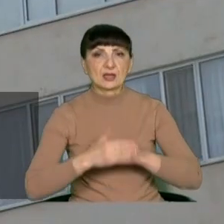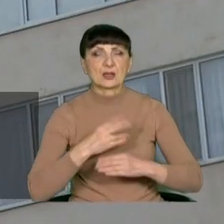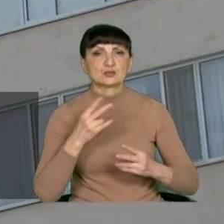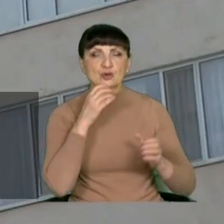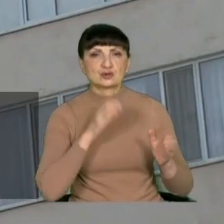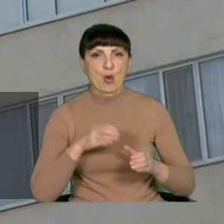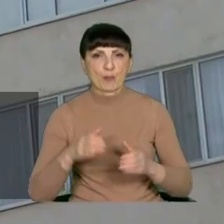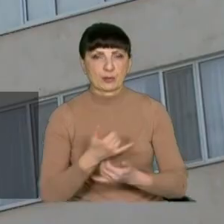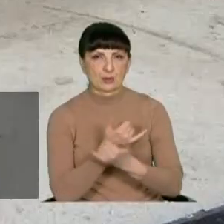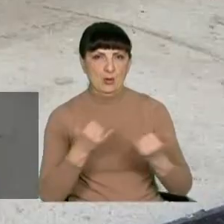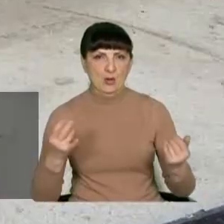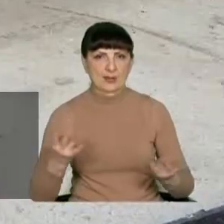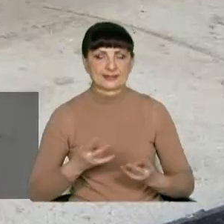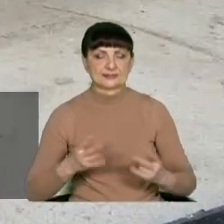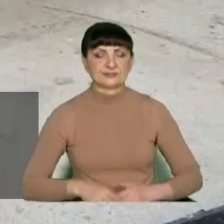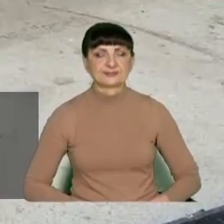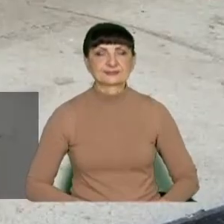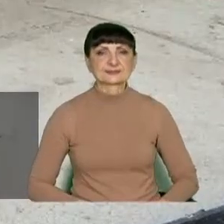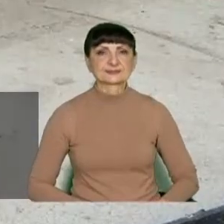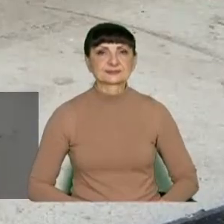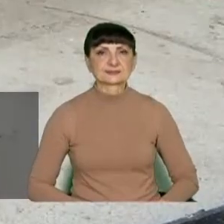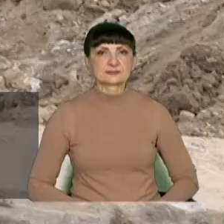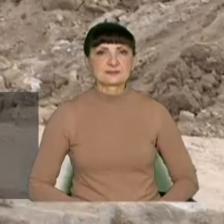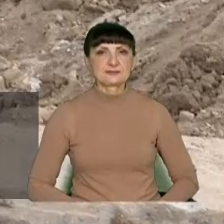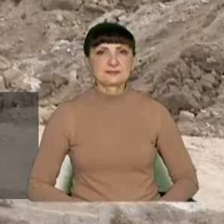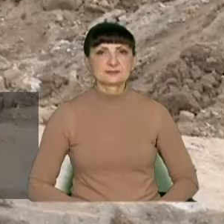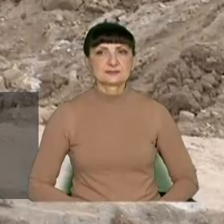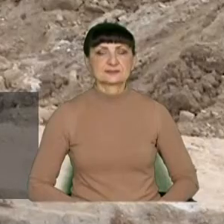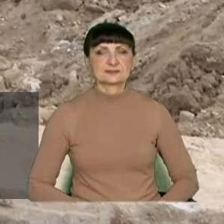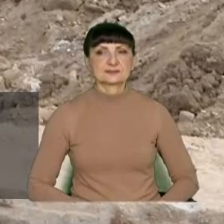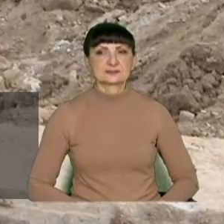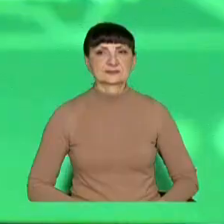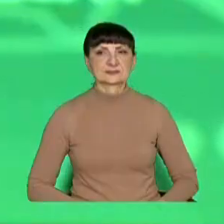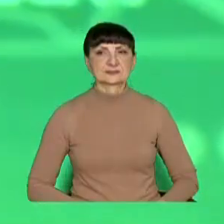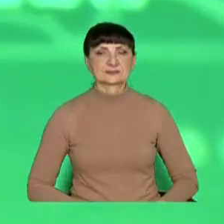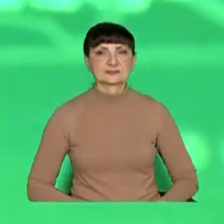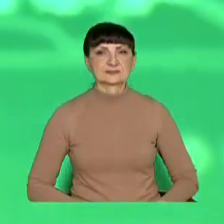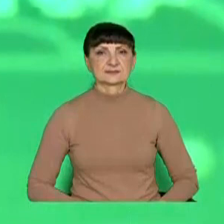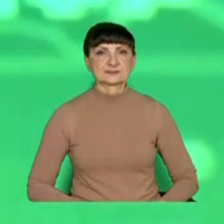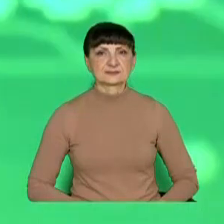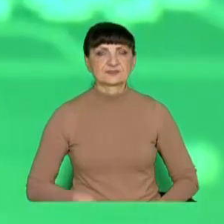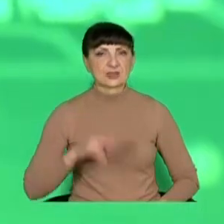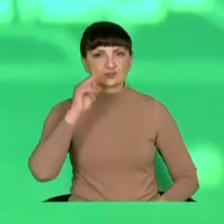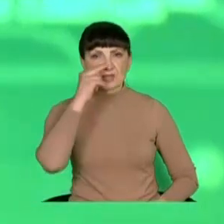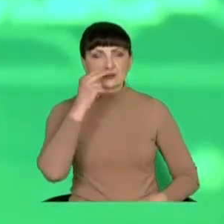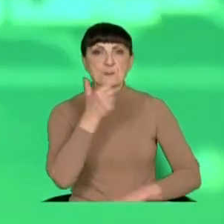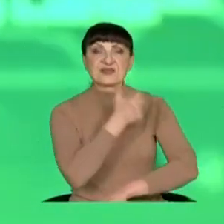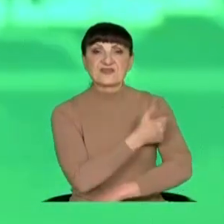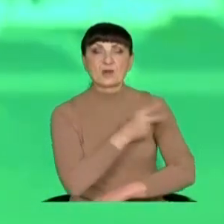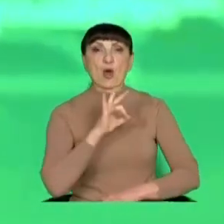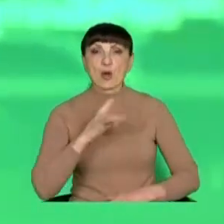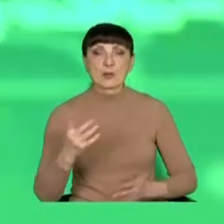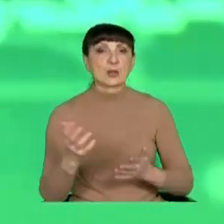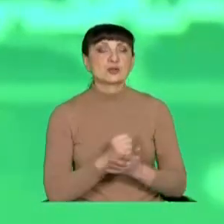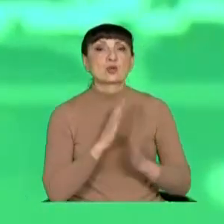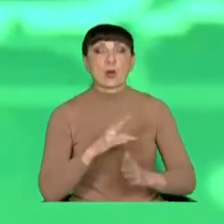долгожданным теплом. Елена Карпенко, Эльдар Жанусканов, телеканал «Алматы, Шымкент». Шымкентцы прививки от кори получили